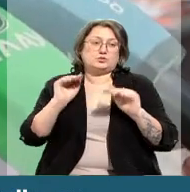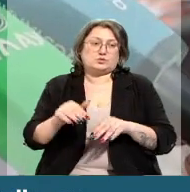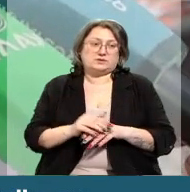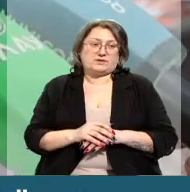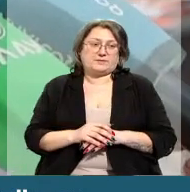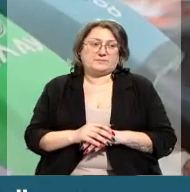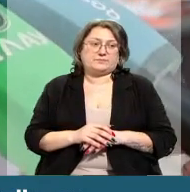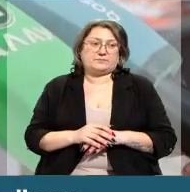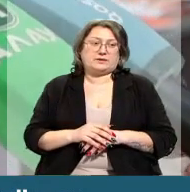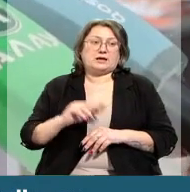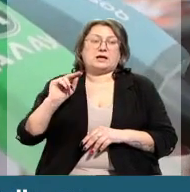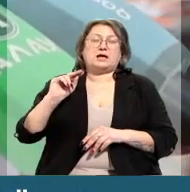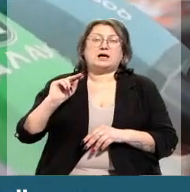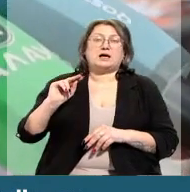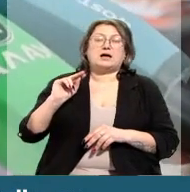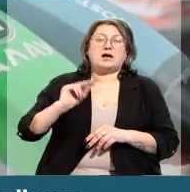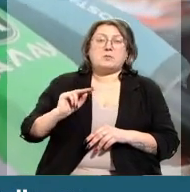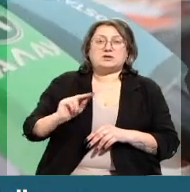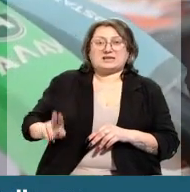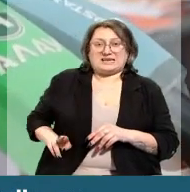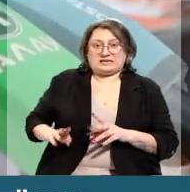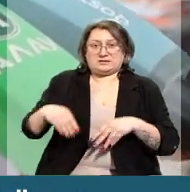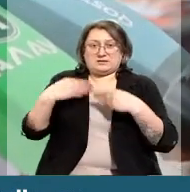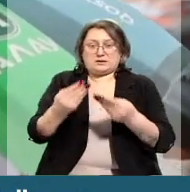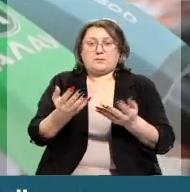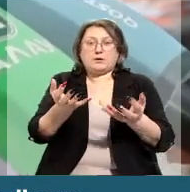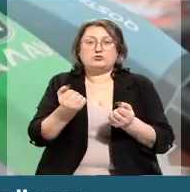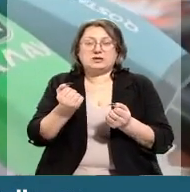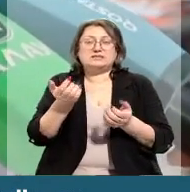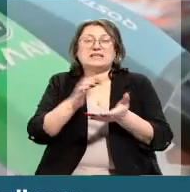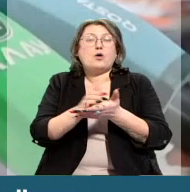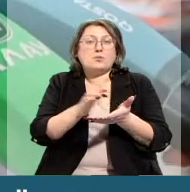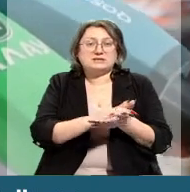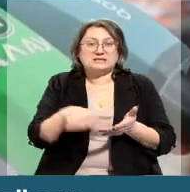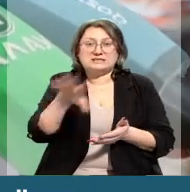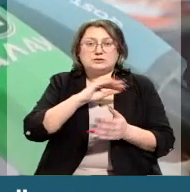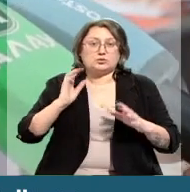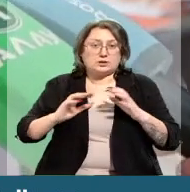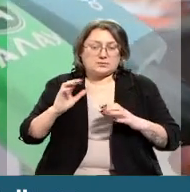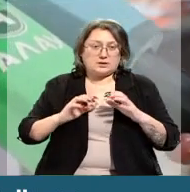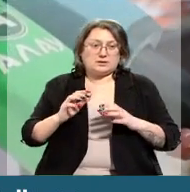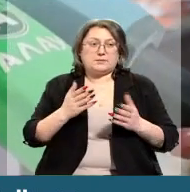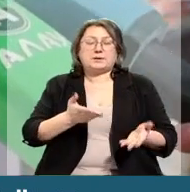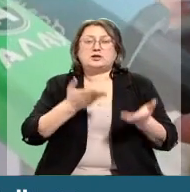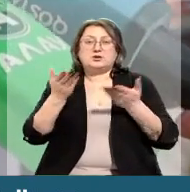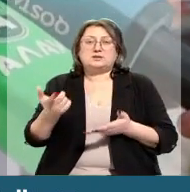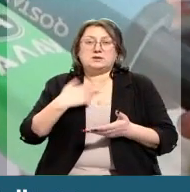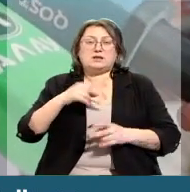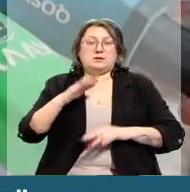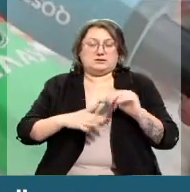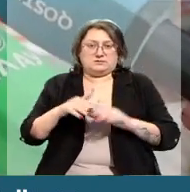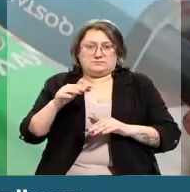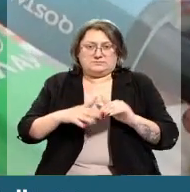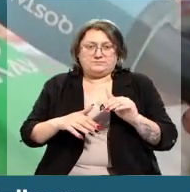трудоустройства. То есть работодатель получает во время мероприятия, работодатель знакомится со студентами, приглашает к себе на